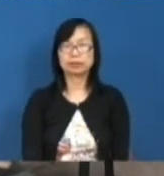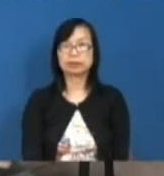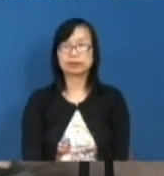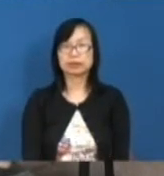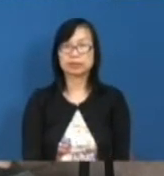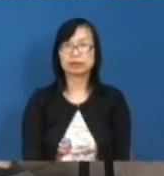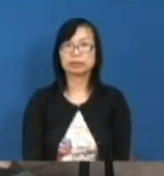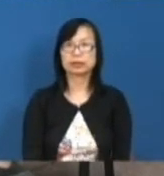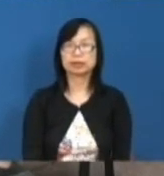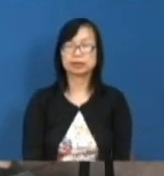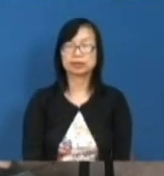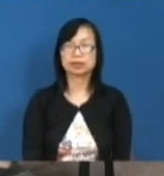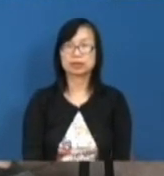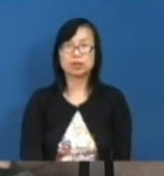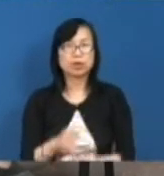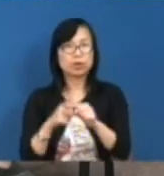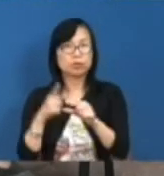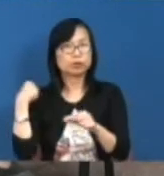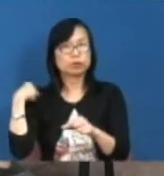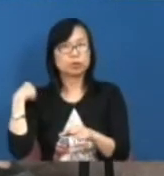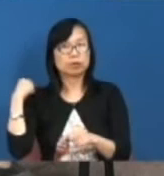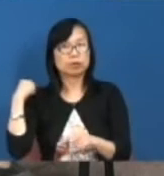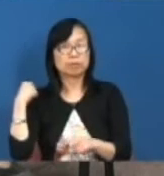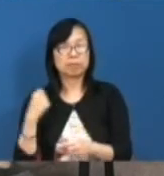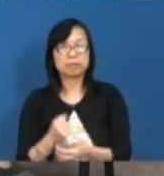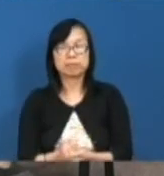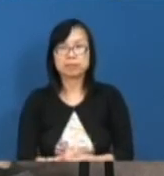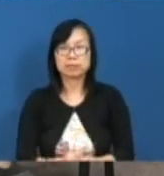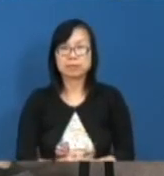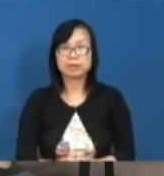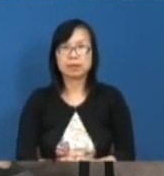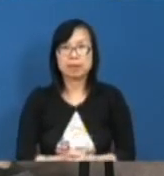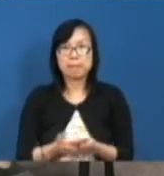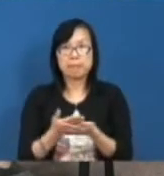就係咁嘅道理，即係中國人呢、這個香中國人俾即係